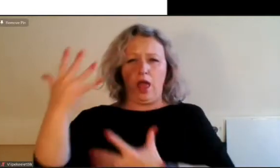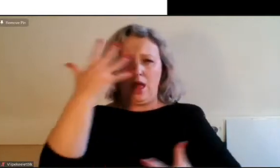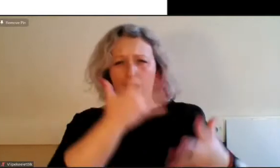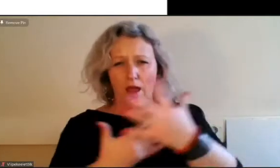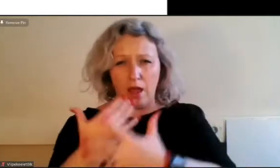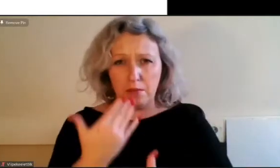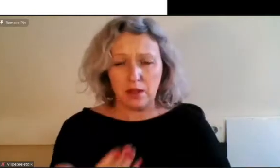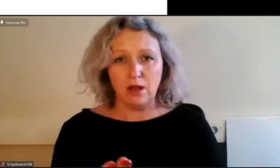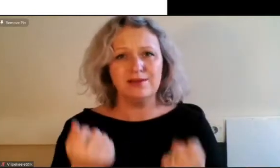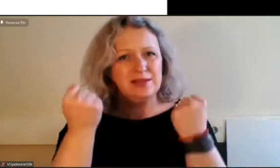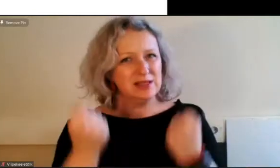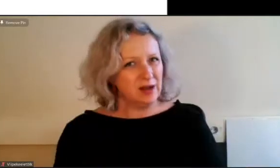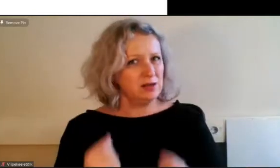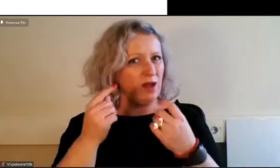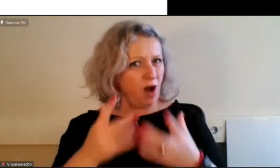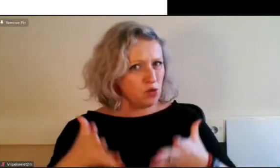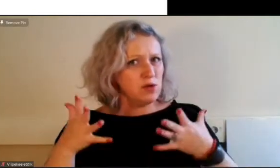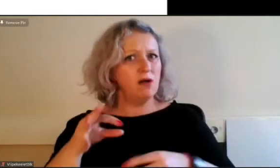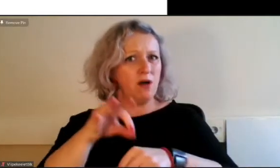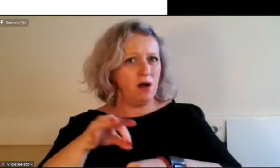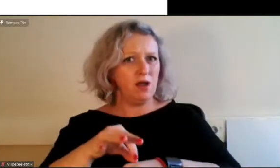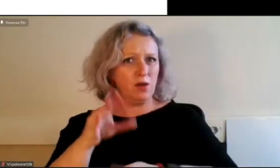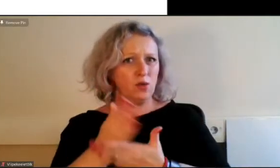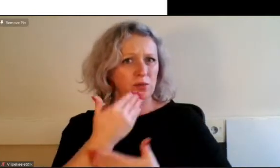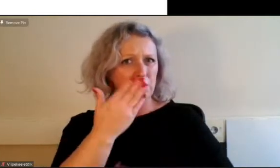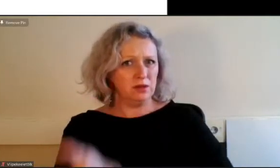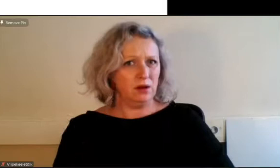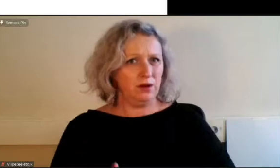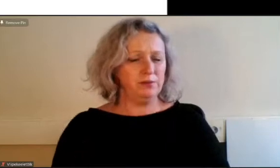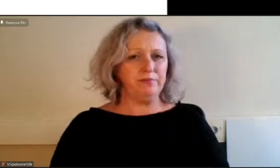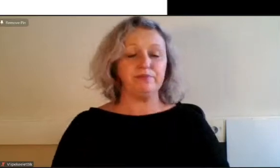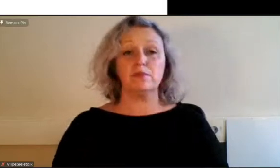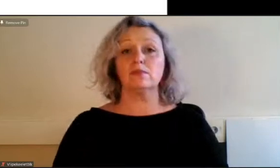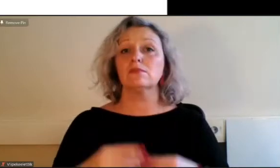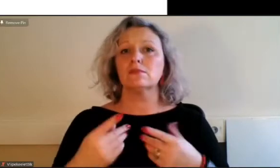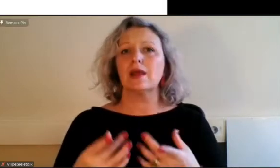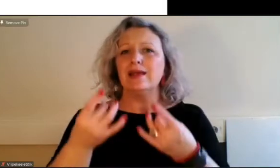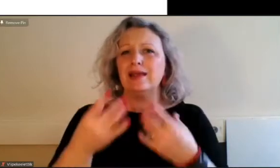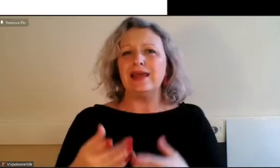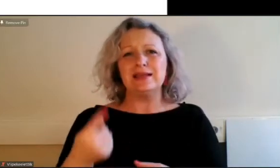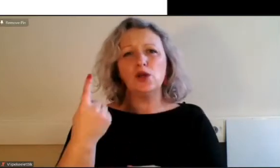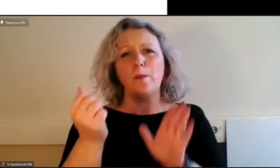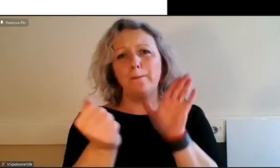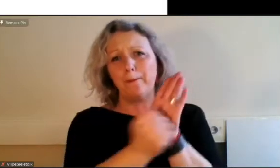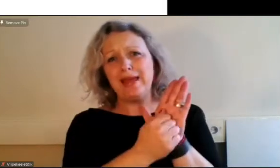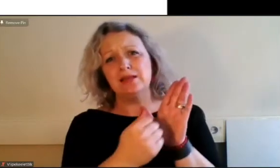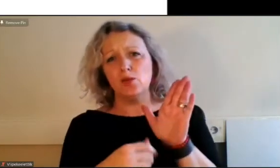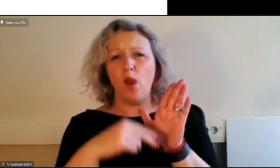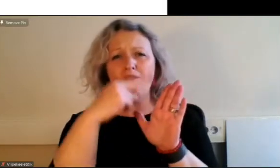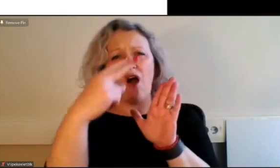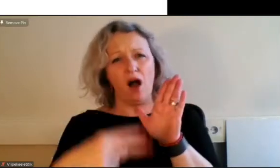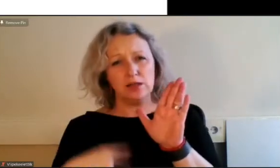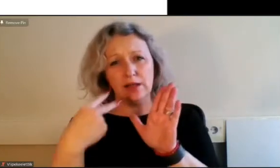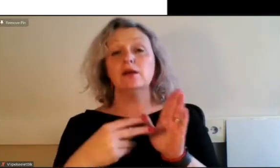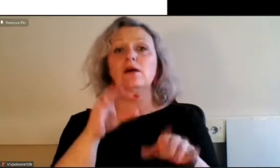vaikseks, sulguvad endasse, ei räägi ja midagi hallutsineerivad võib-olla, siis ongi raske nendel sellele